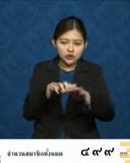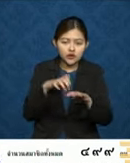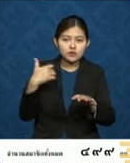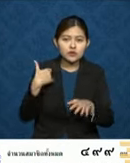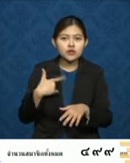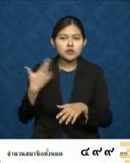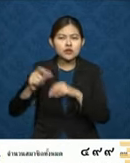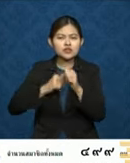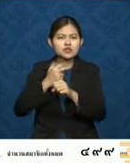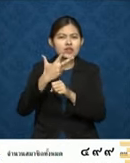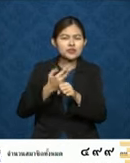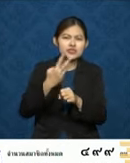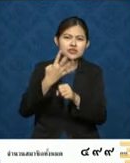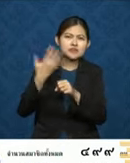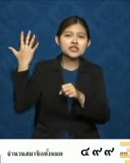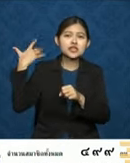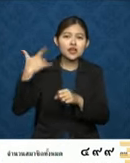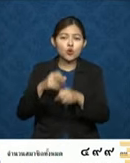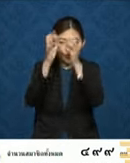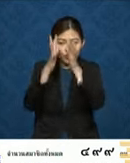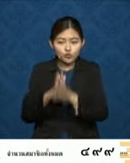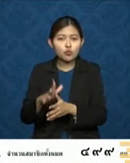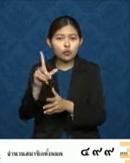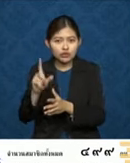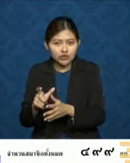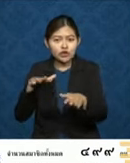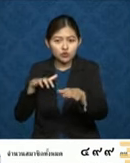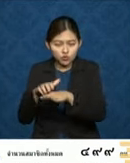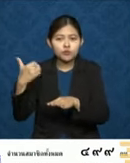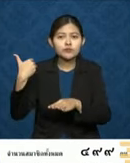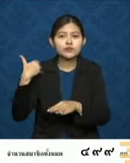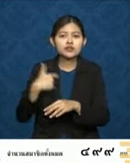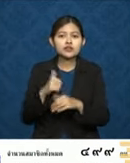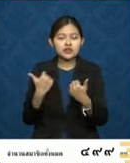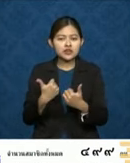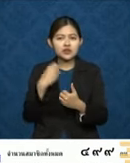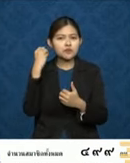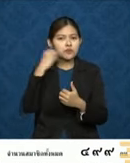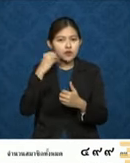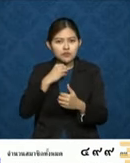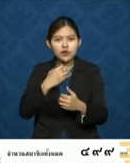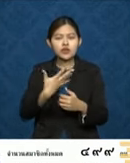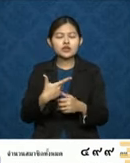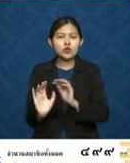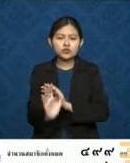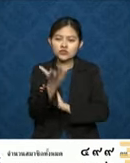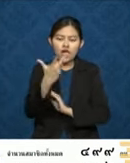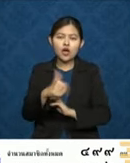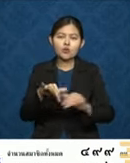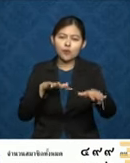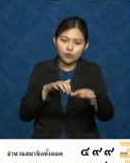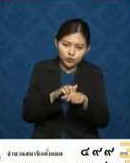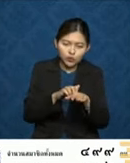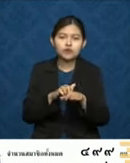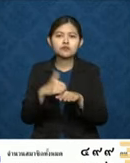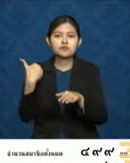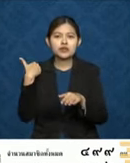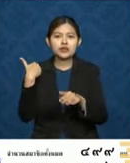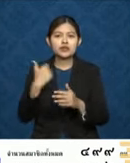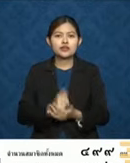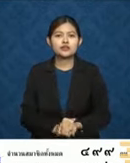ครูเสียชีวิตและในปัจจุบันยังเสี่ยงเกิดอุบัติเหตุในทุกวันตอนเช้าและตอนเย็นปัญหาเรื่องที่ 2สไลด์ถัดไป